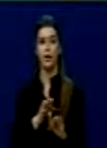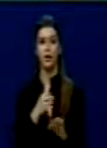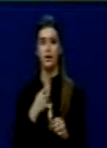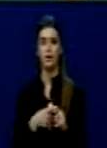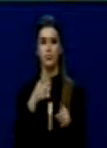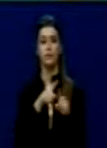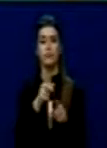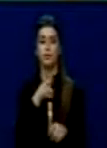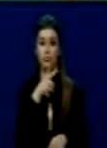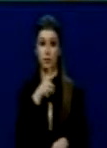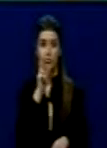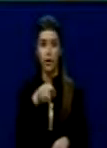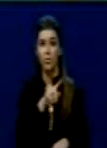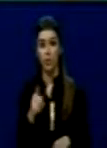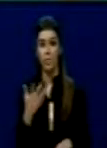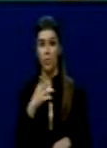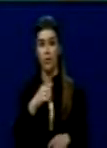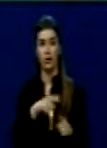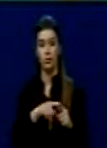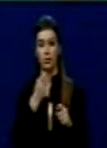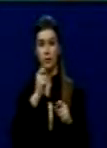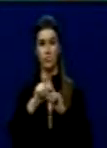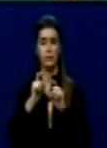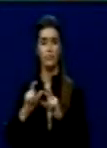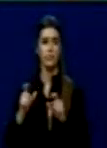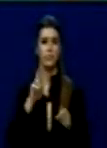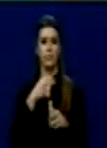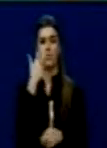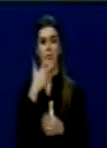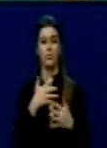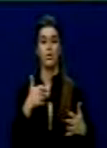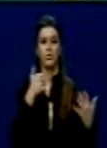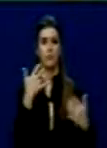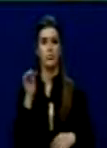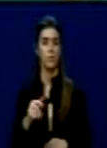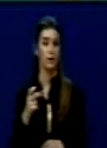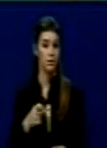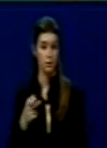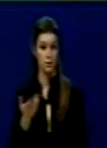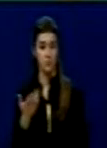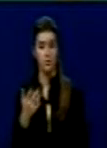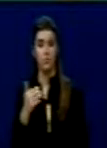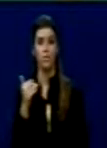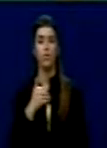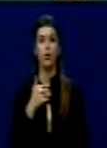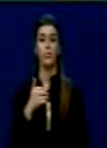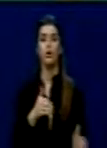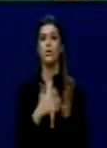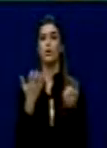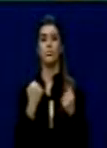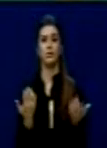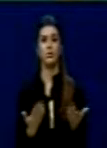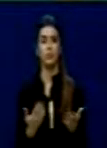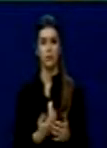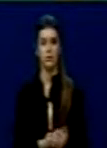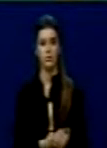po të dëshironte ta paguajë këtë borxh, AKP-ja I ka vetëm 3.650.000 euro për me pagu borxhin. Pjesa tjetër pastaj ku do të mirët.